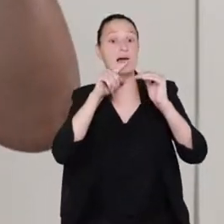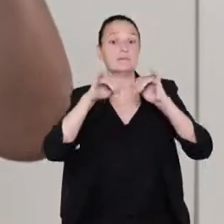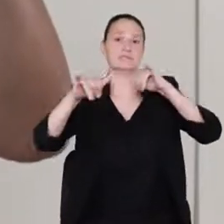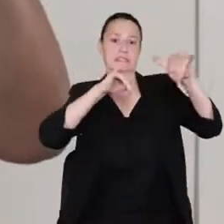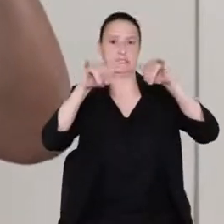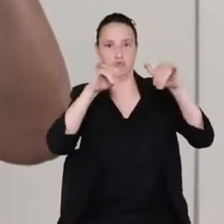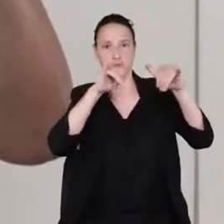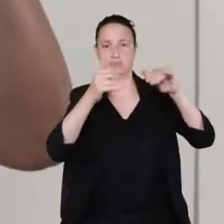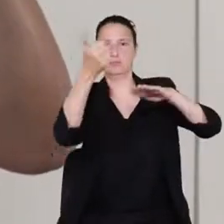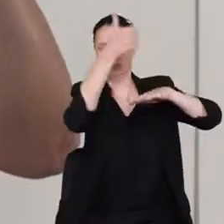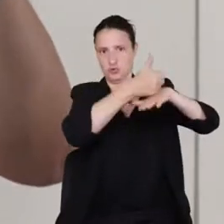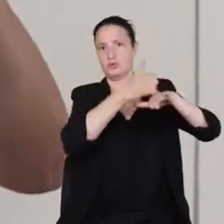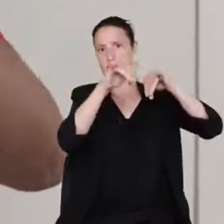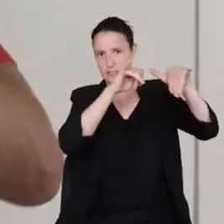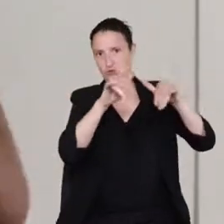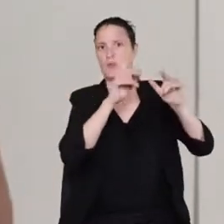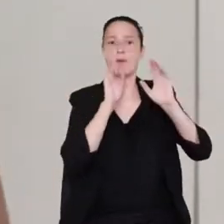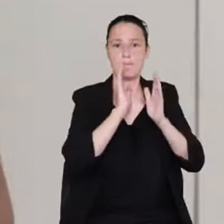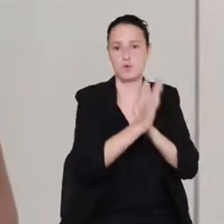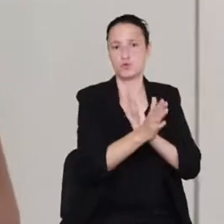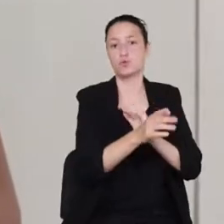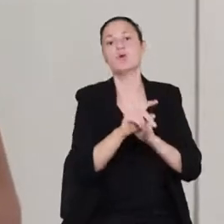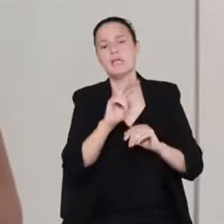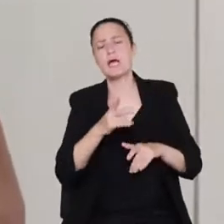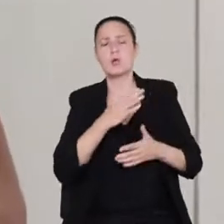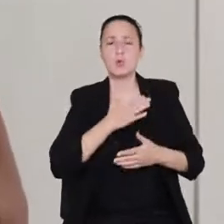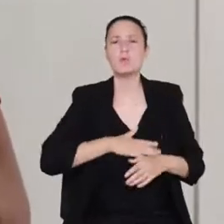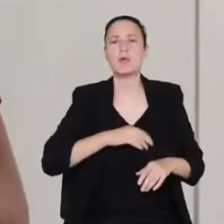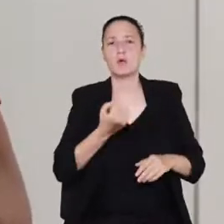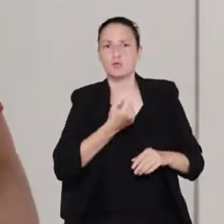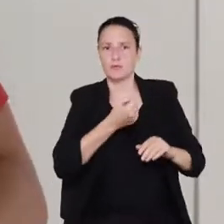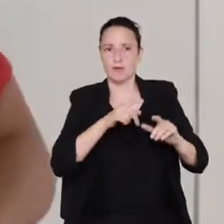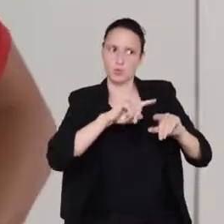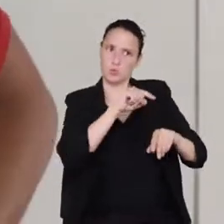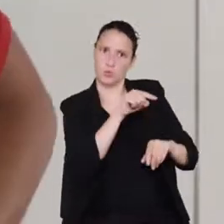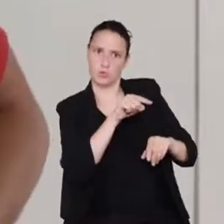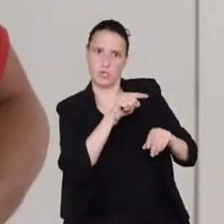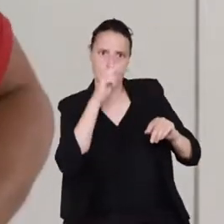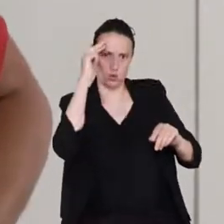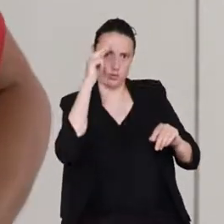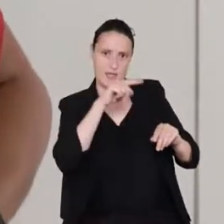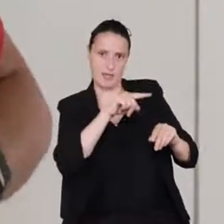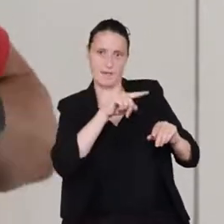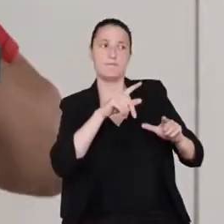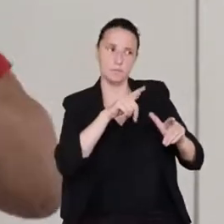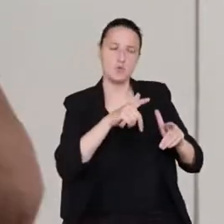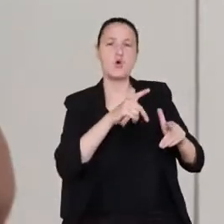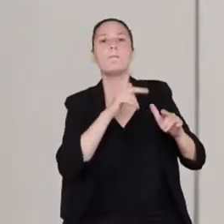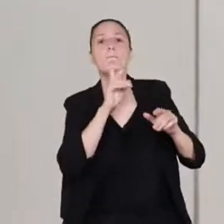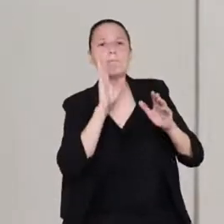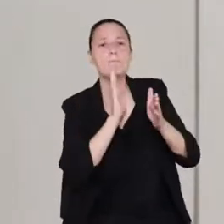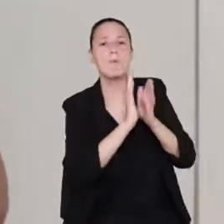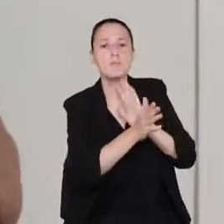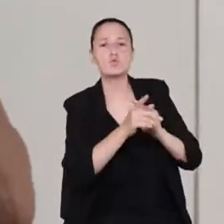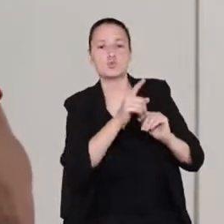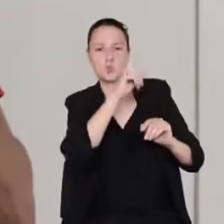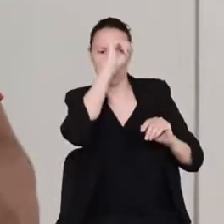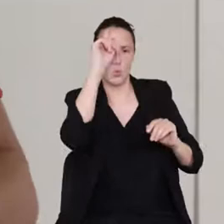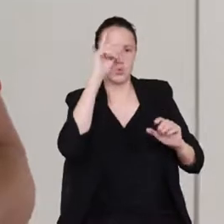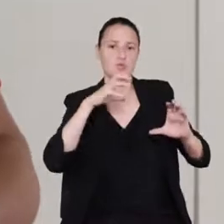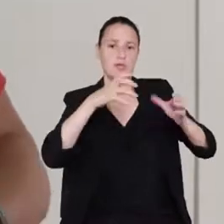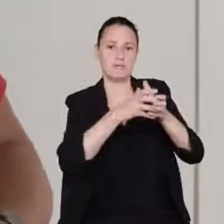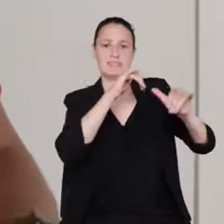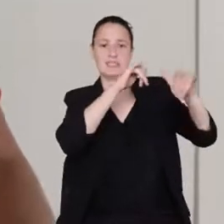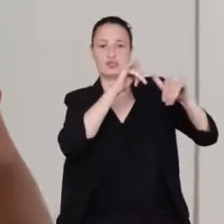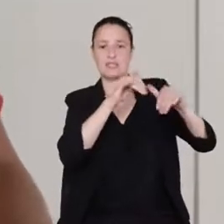ci, którzy są na szczycie. Ja wolę używać tego drugiego, szczerze mówiąc. To, co jest, kiedy pan o tym mówił, przypomniał mi się